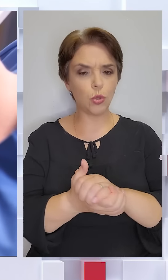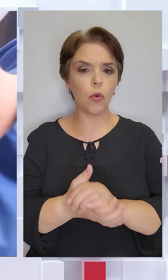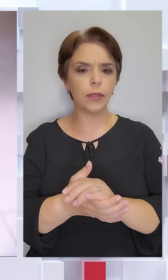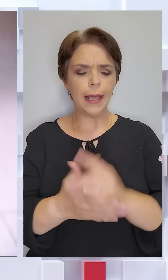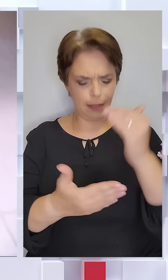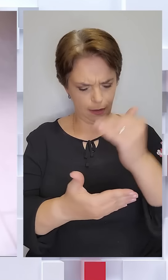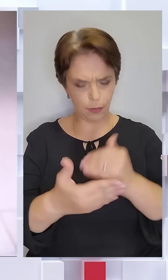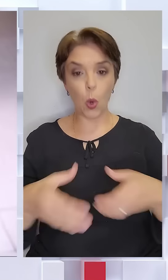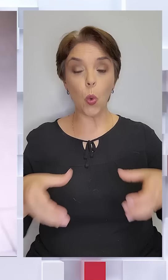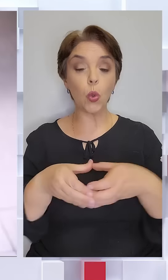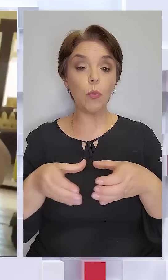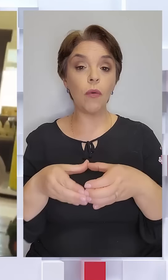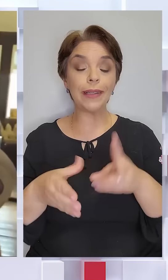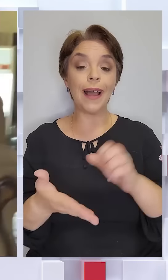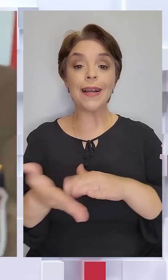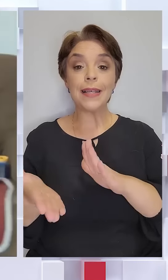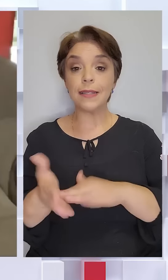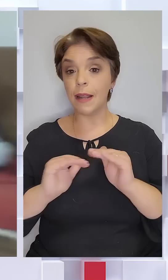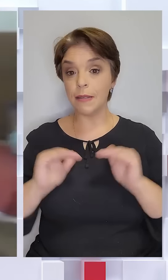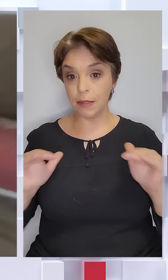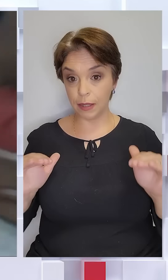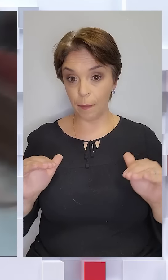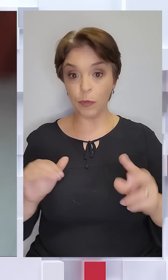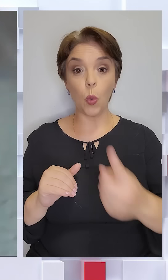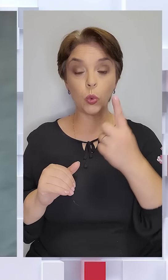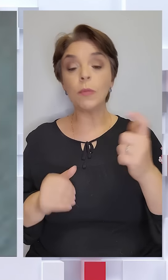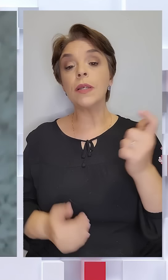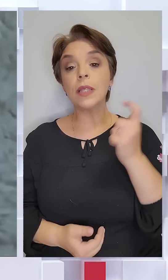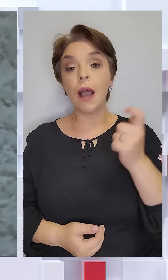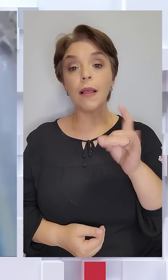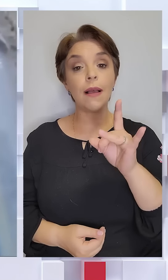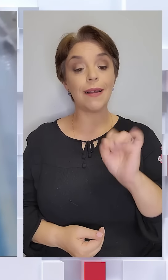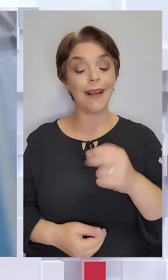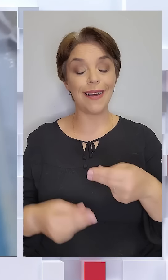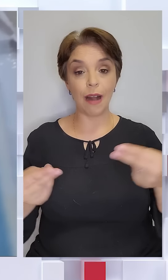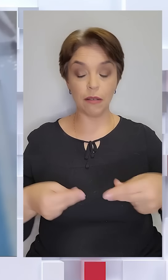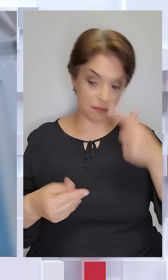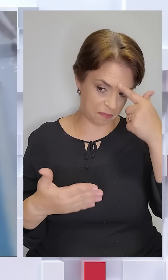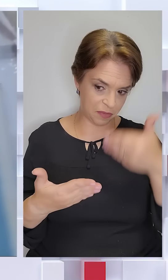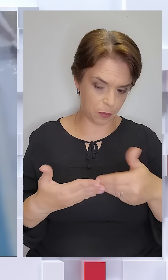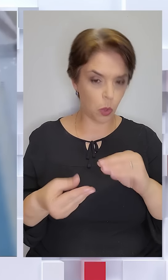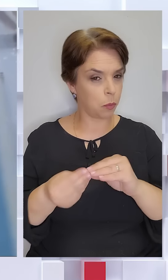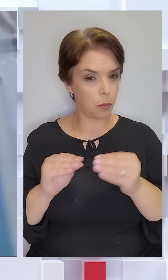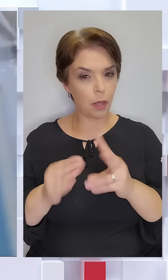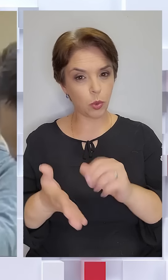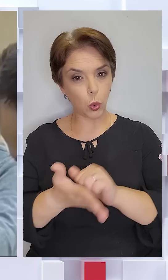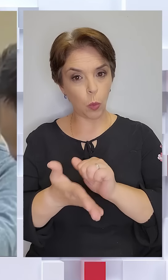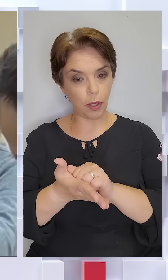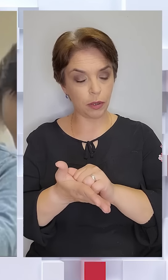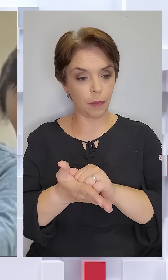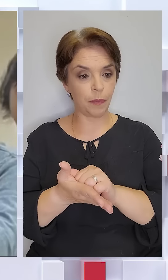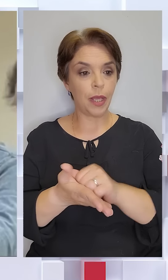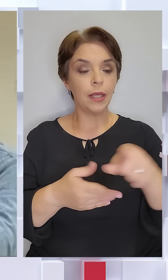і ієрархічне угруповання на реєстрації дітей. У одному із харківських РАКСів запідозрили проблеми з документами.